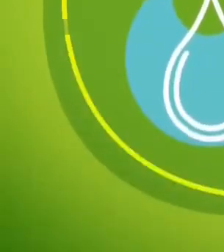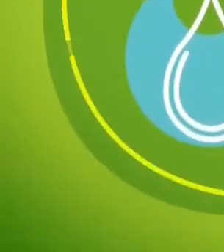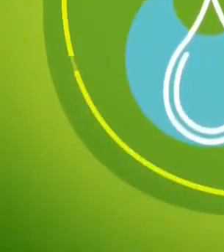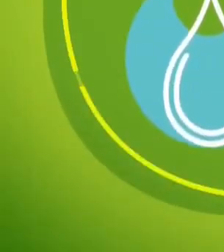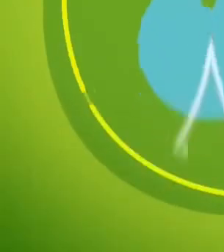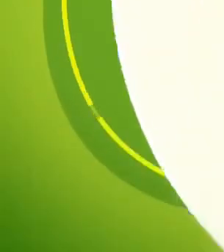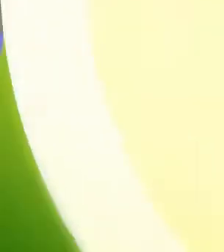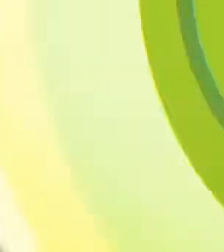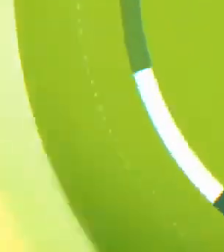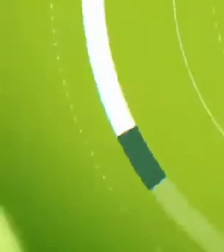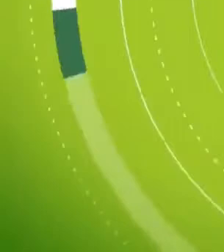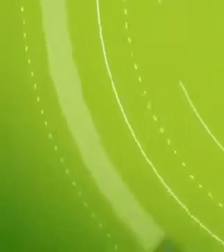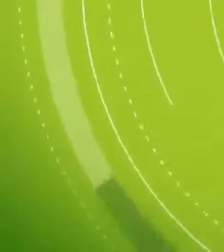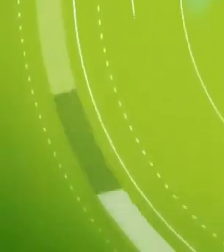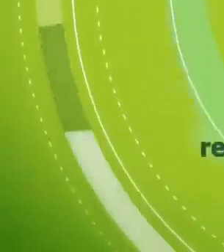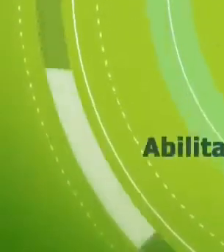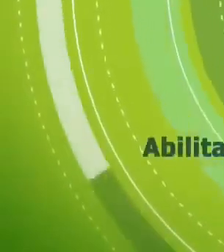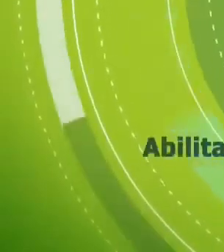Muzica